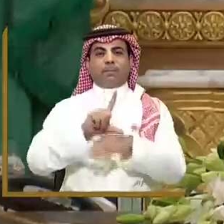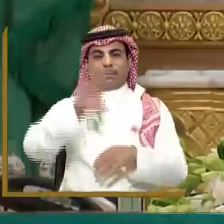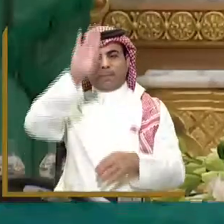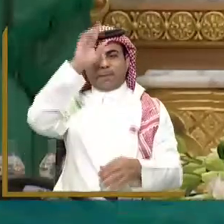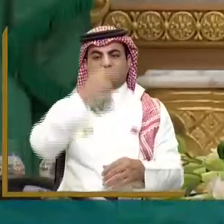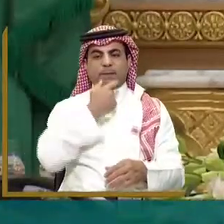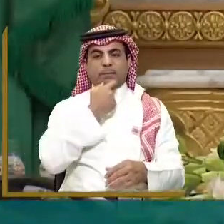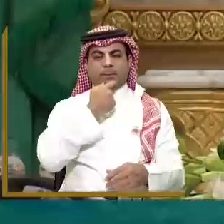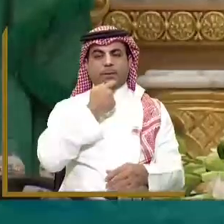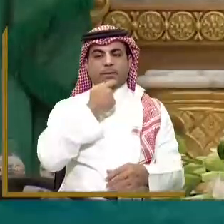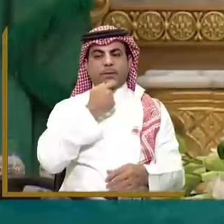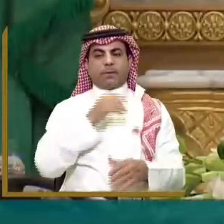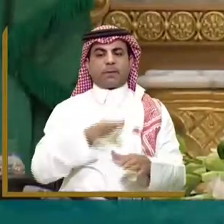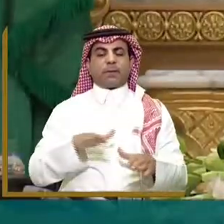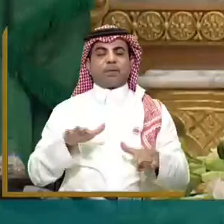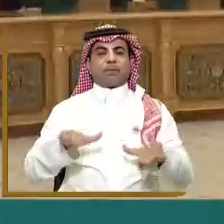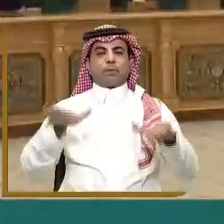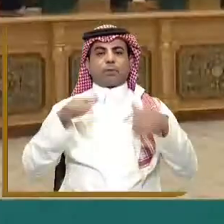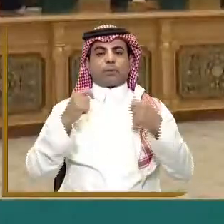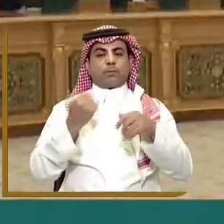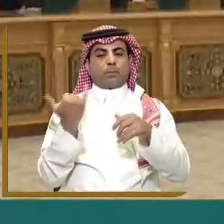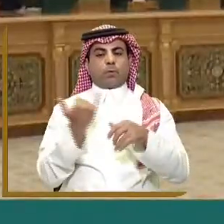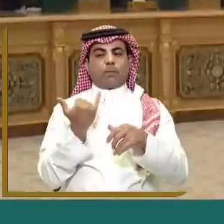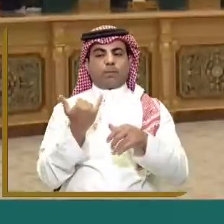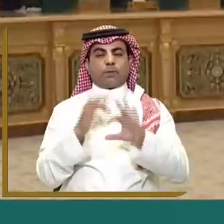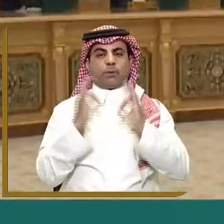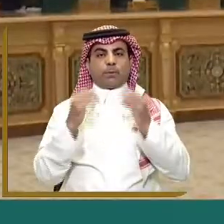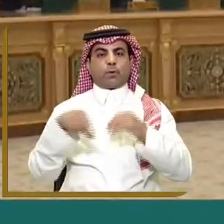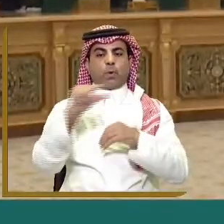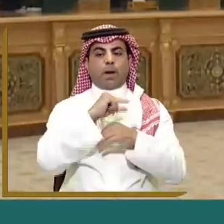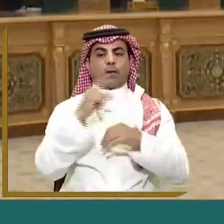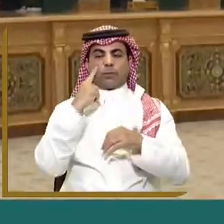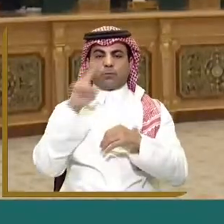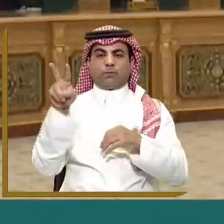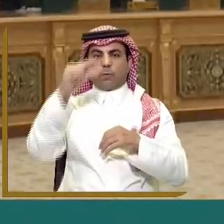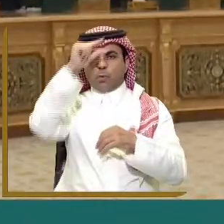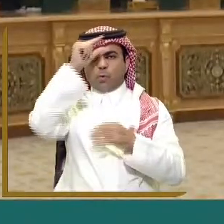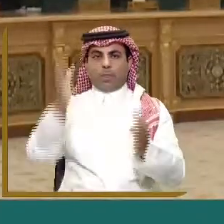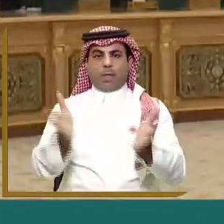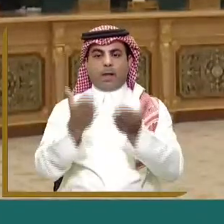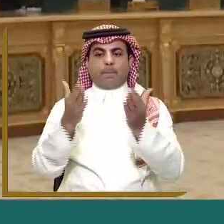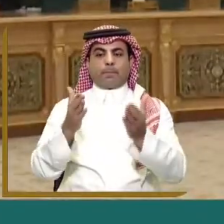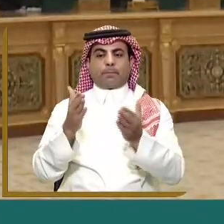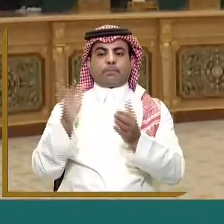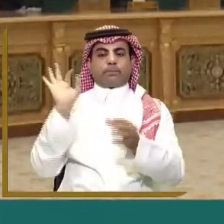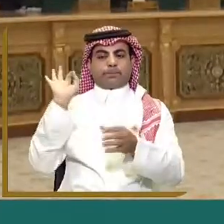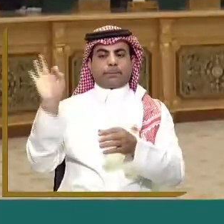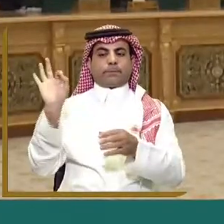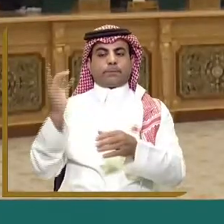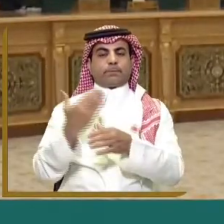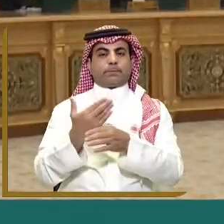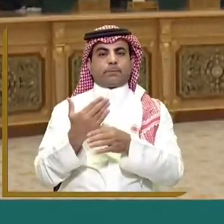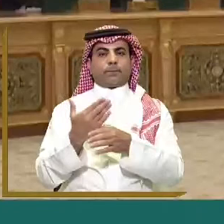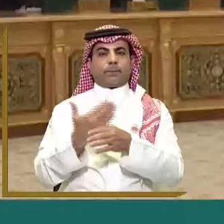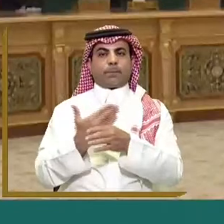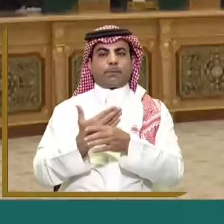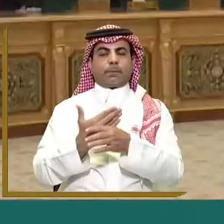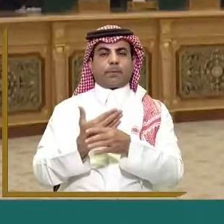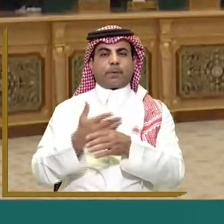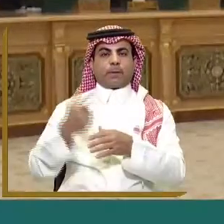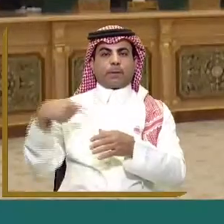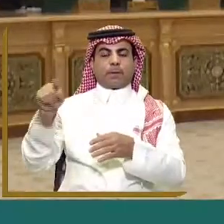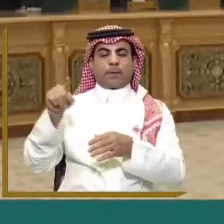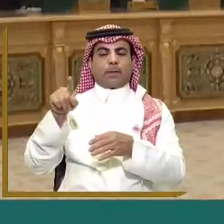برئاسة خادم الحرمين الشريفين، مجلس الوزراء يشدد على ضرورة تحرك المجتمع الدولي لوضع حد لسلوك ميليشيا